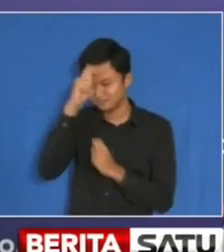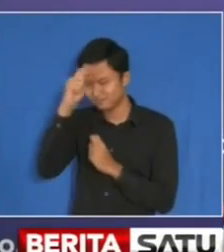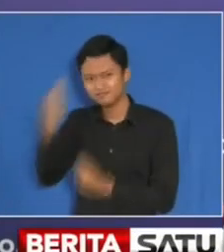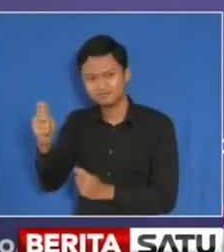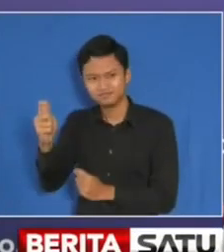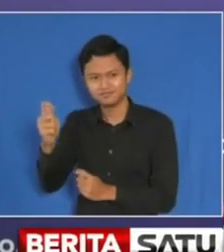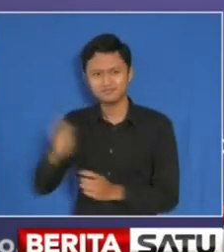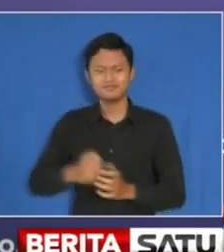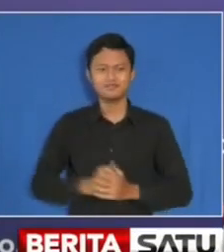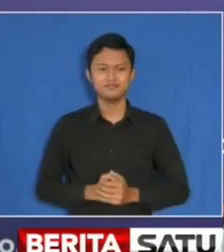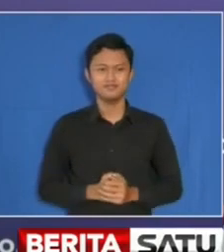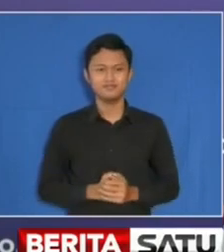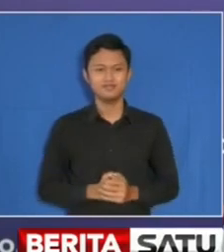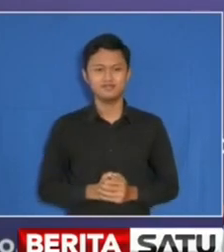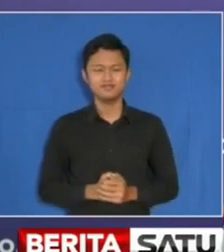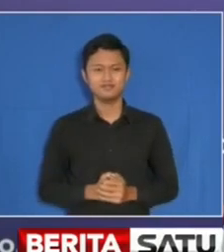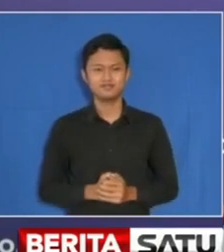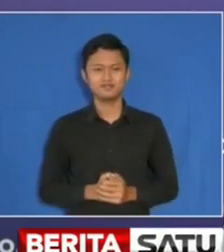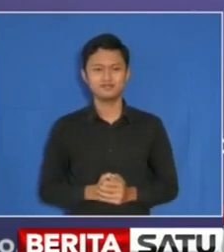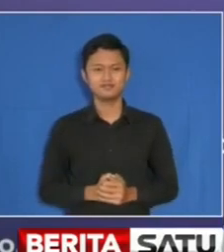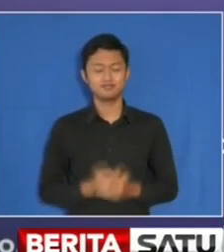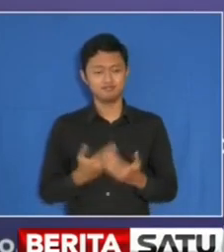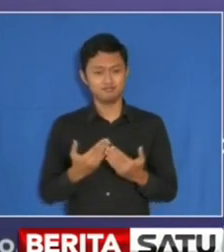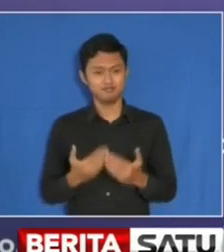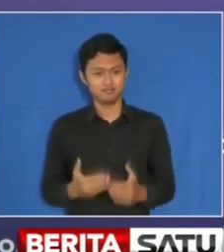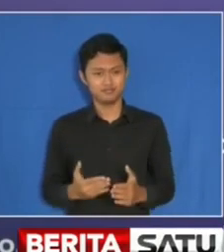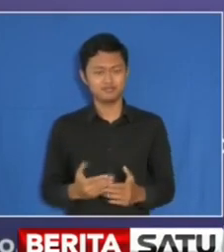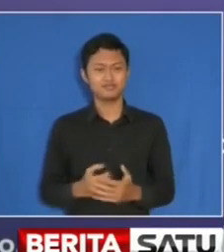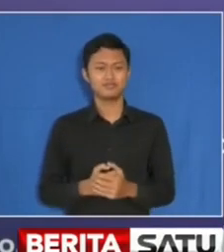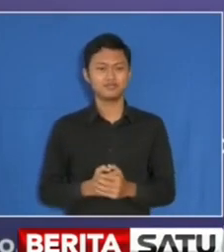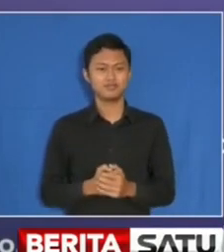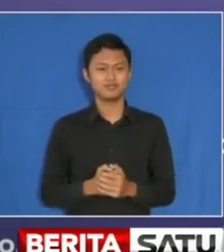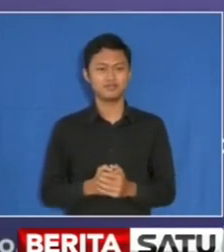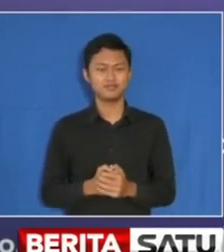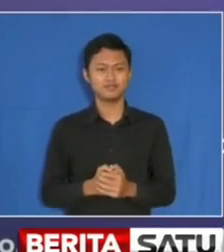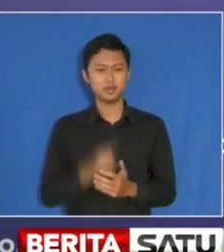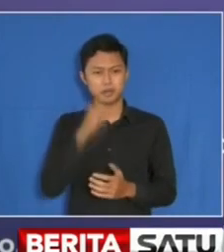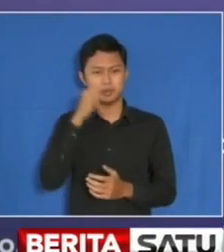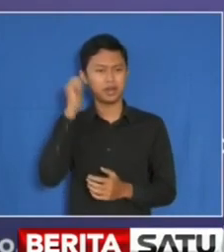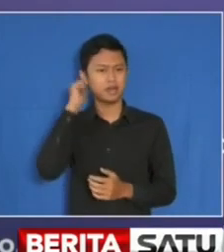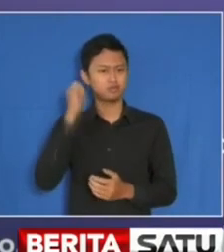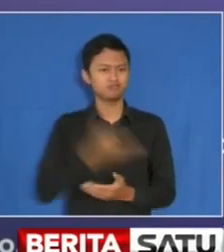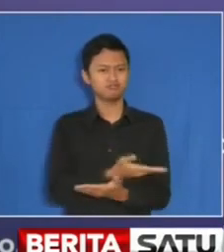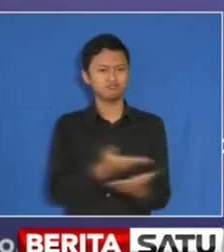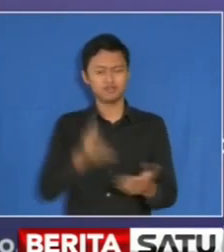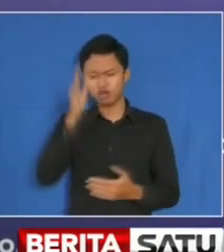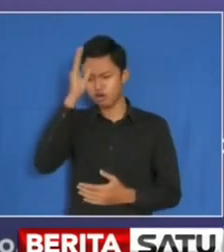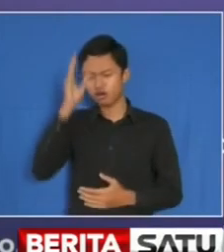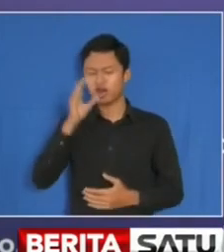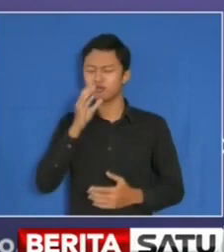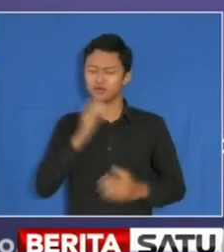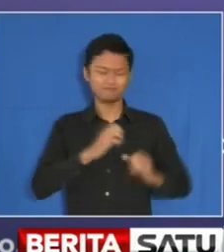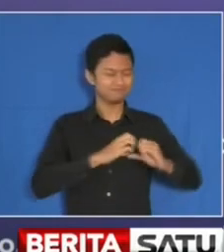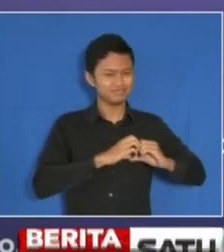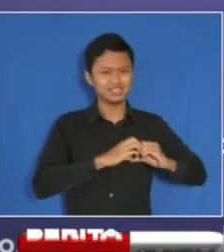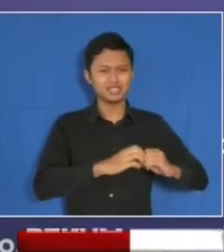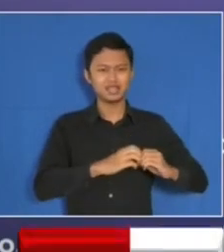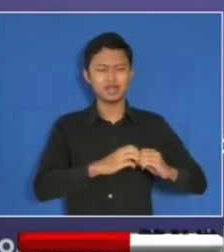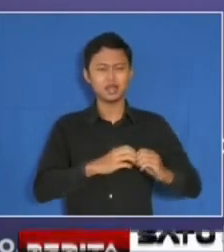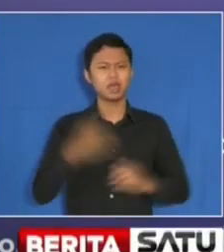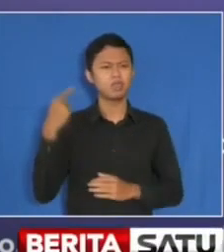saling berbeda ini. Demikian ibu dan bapak sekalian, para orang tua tercinta, juga mohon